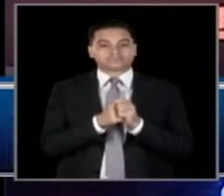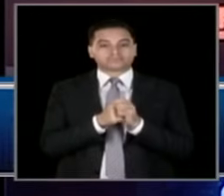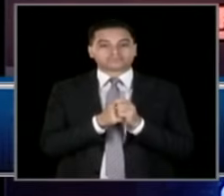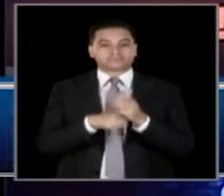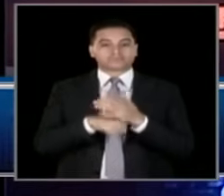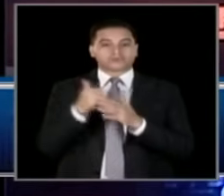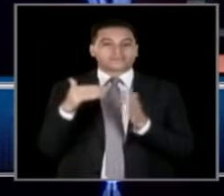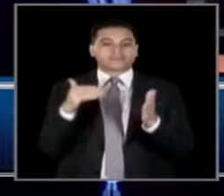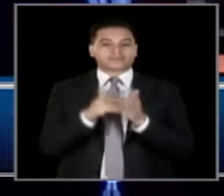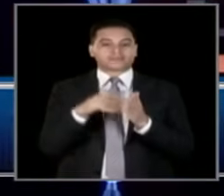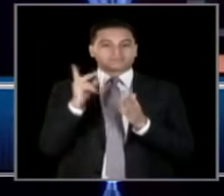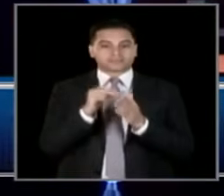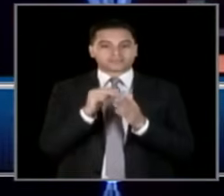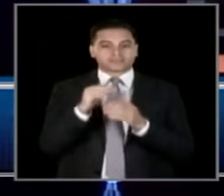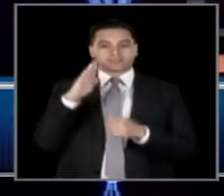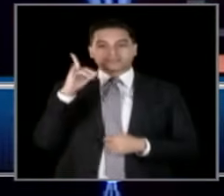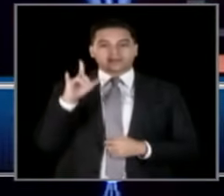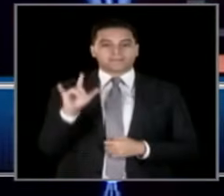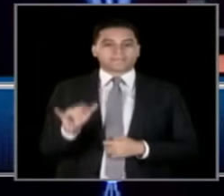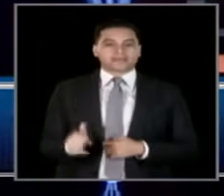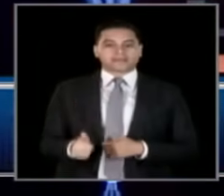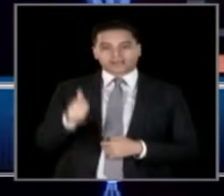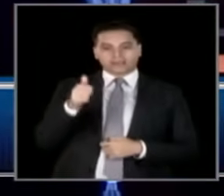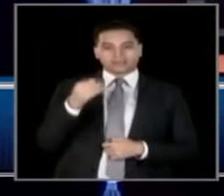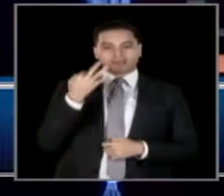كسبوا في النهائي صربيا